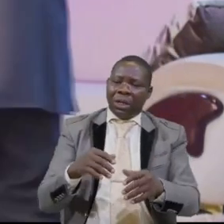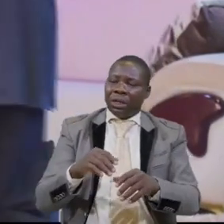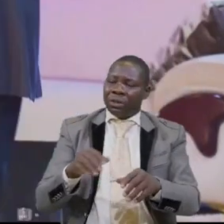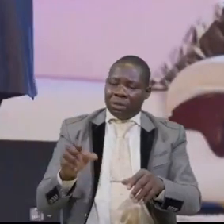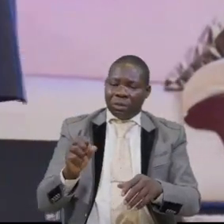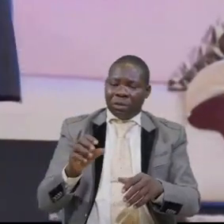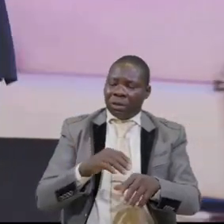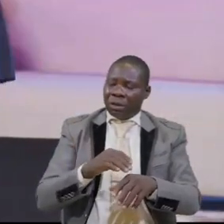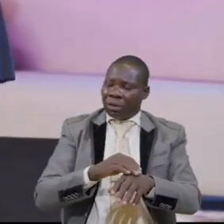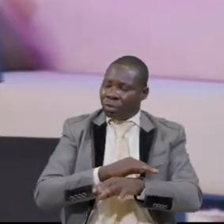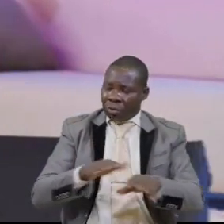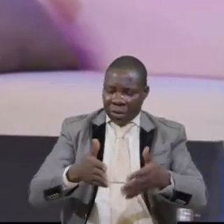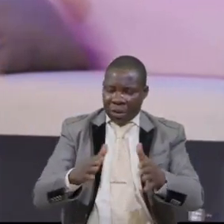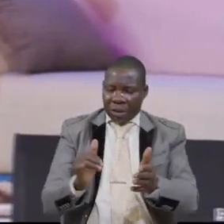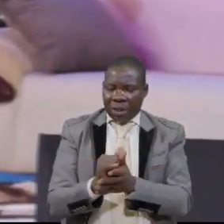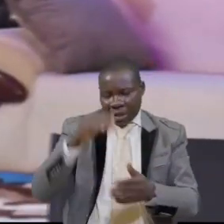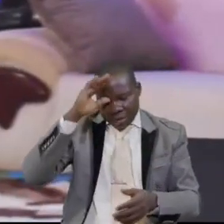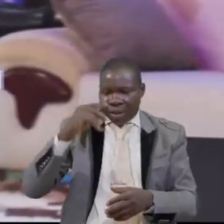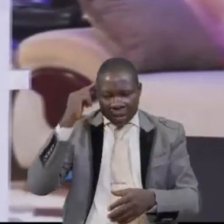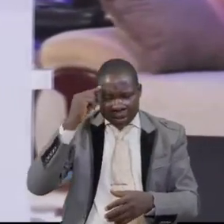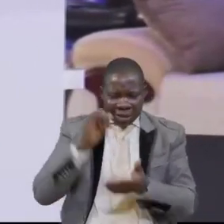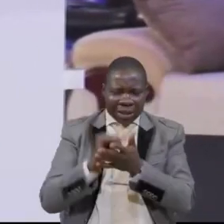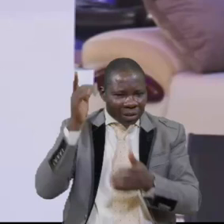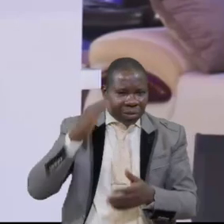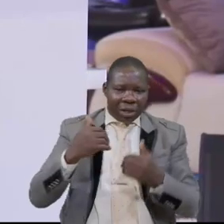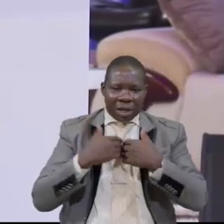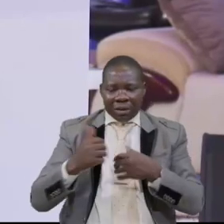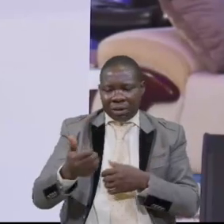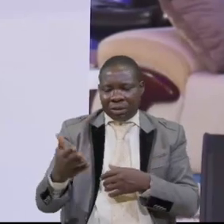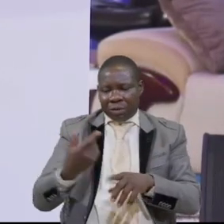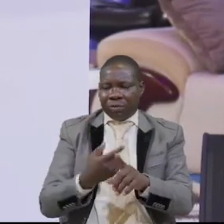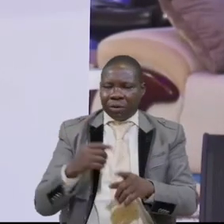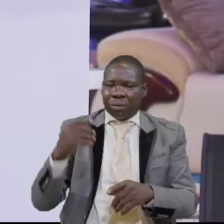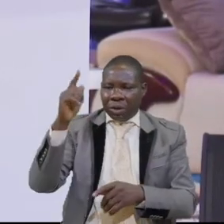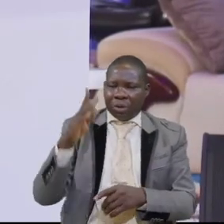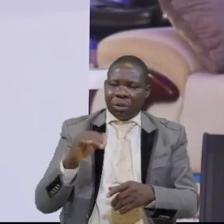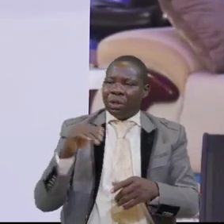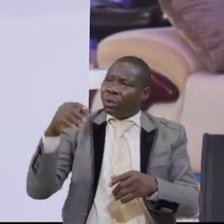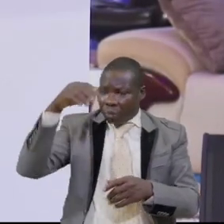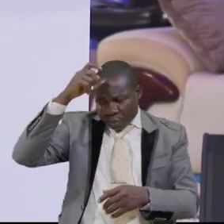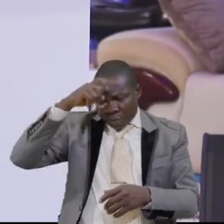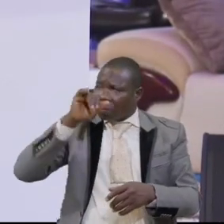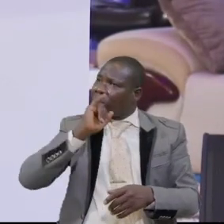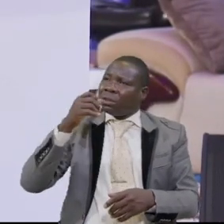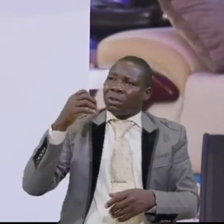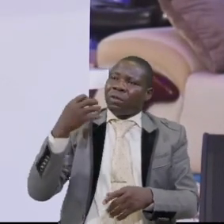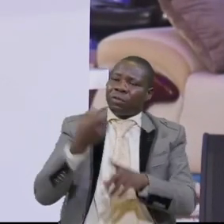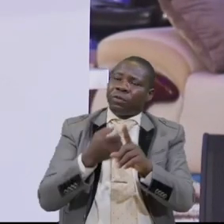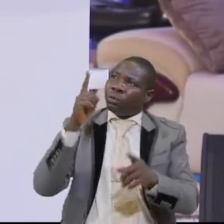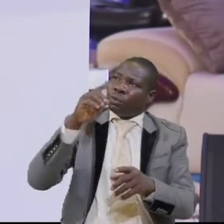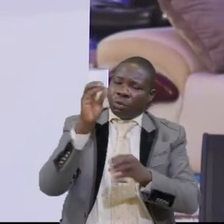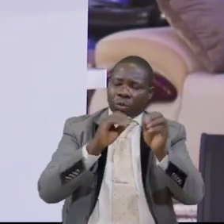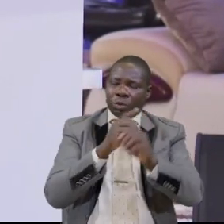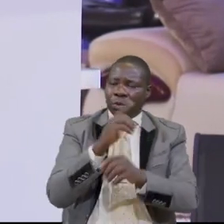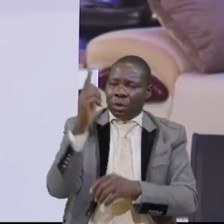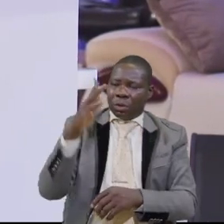Seigneur. Oh Dieu, tout vient de toi. Je veux la sagesse. Et Dieu lui donna une sagesse